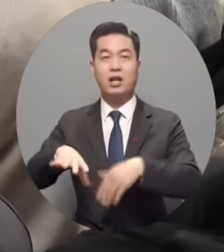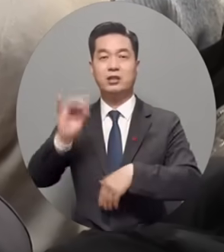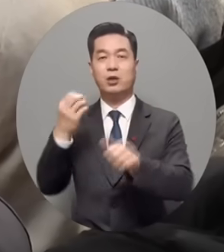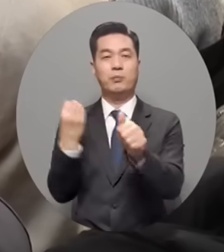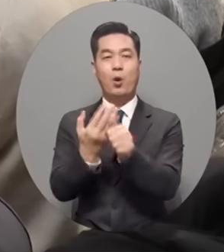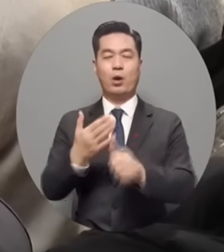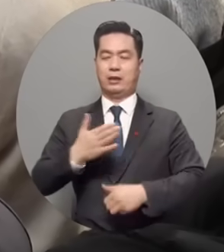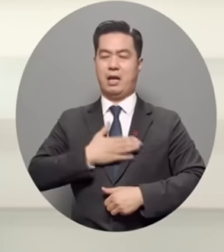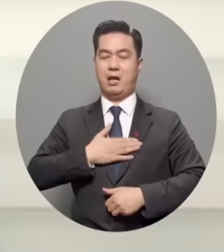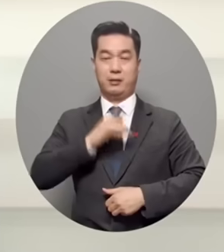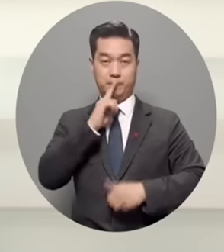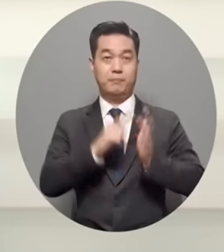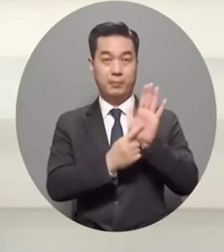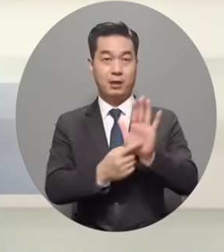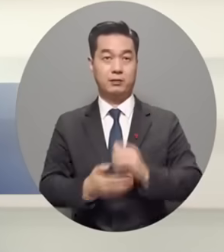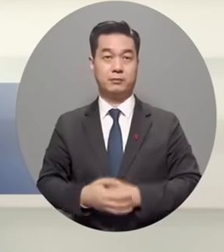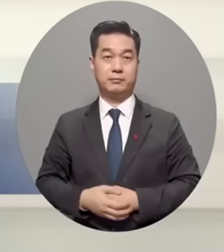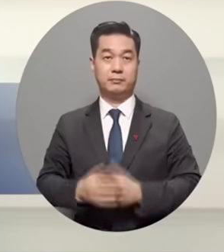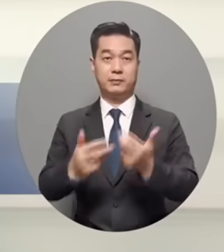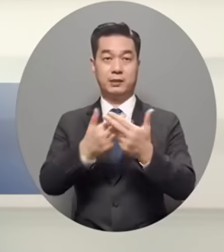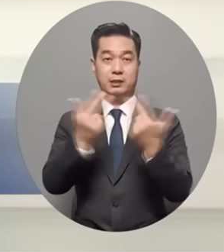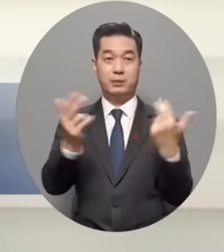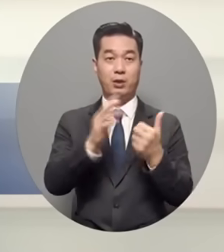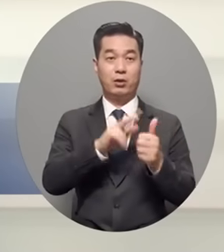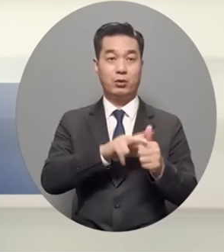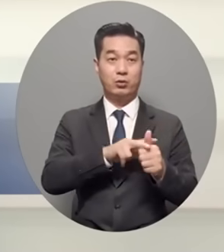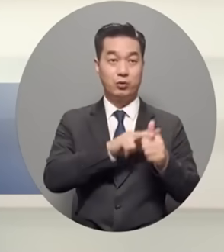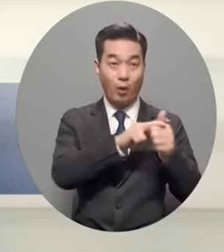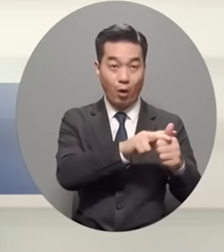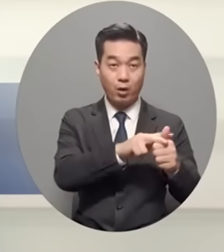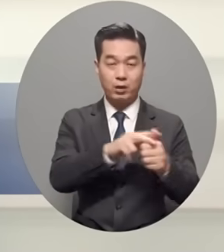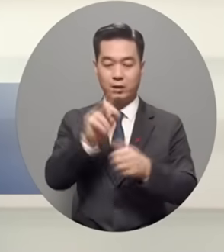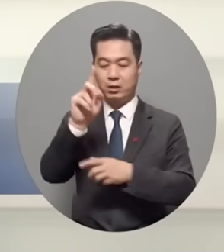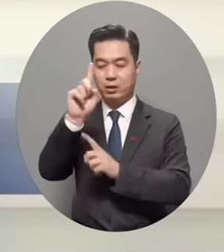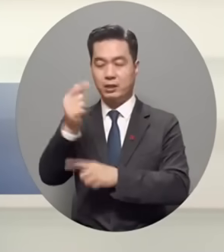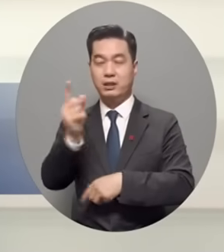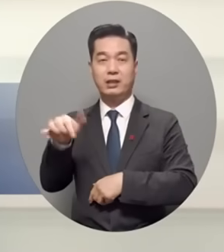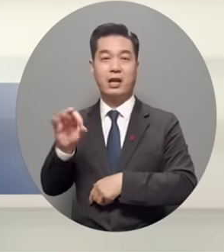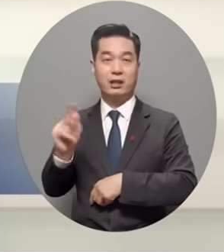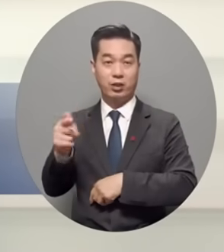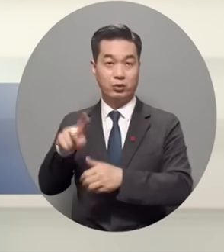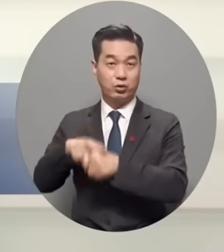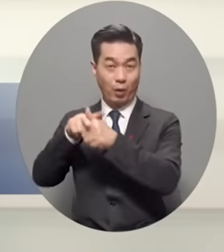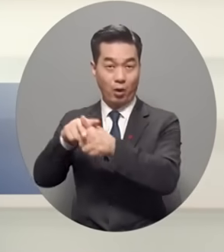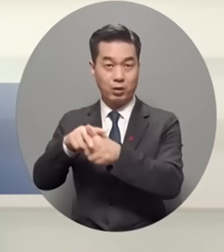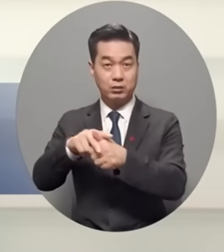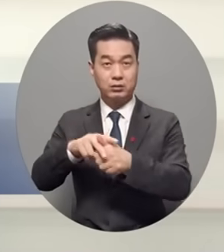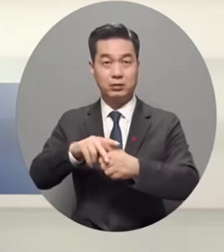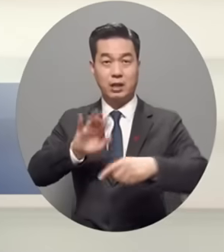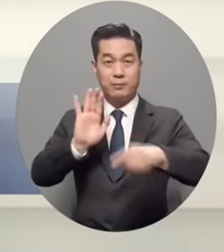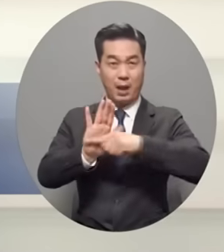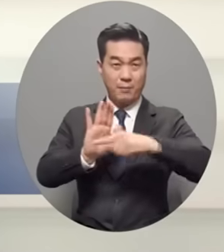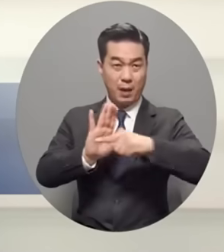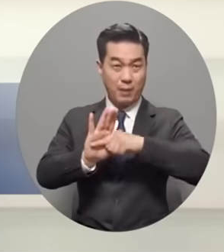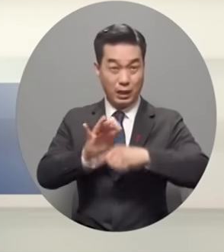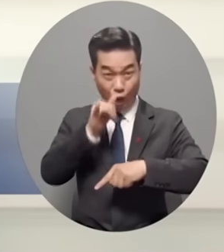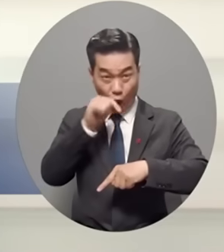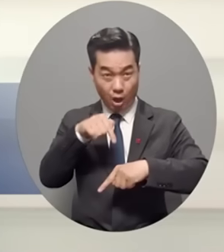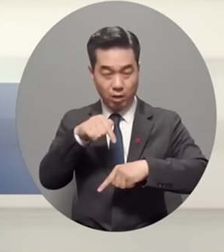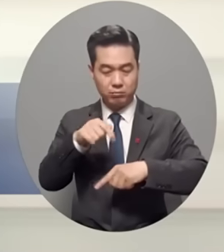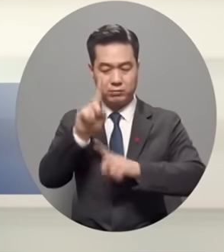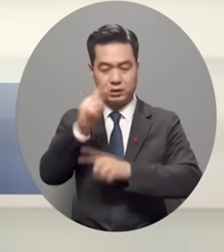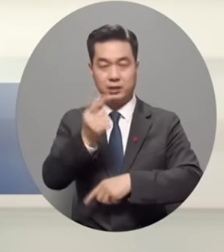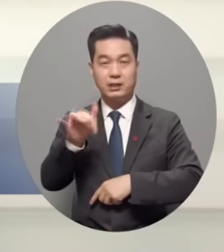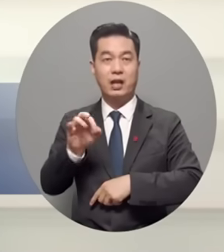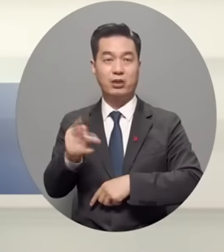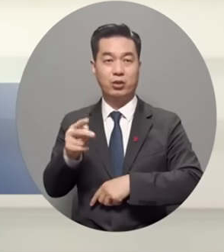자신이라고 공개했습니다. 이재명 후보 측에서 이낙연 후보 측이 네거티브를 한다고 공세를 강화하던 터라 저는 이낙연 후보에게 보고하지